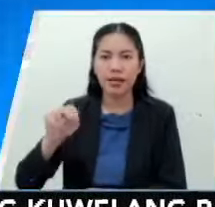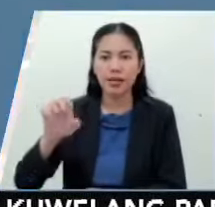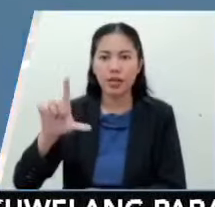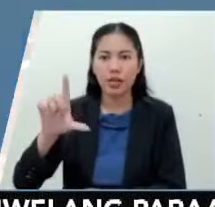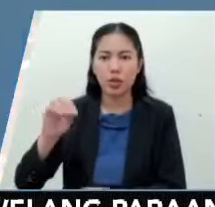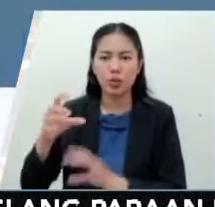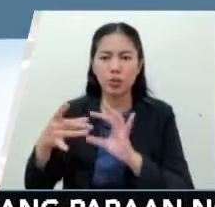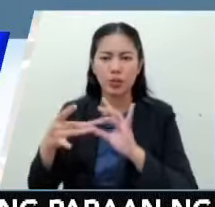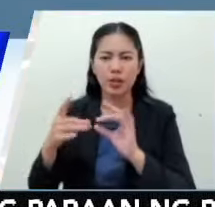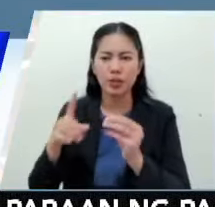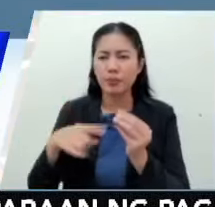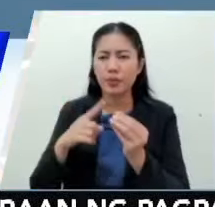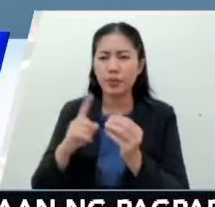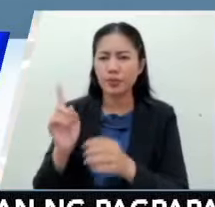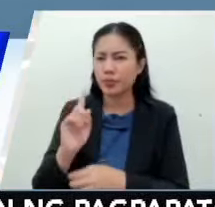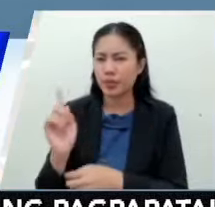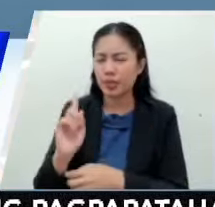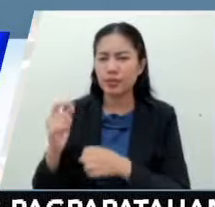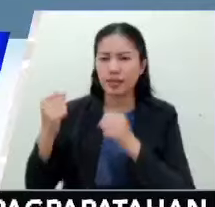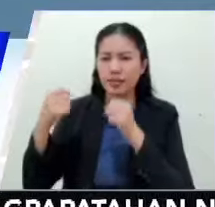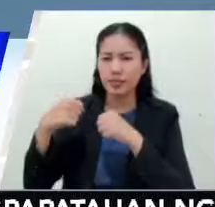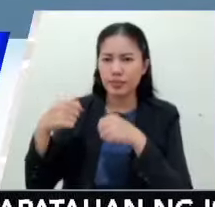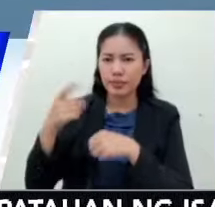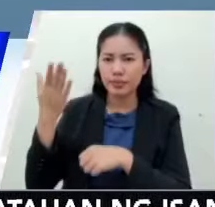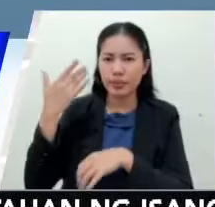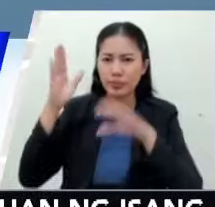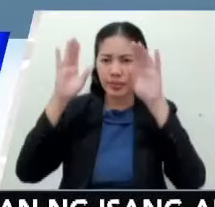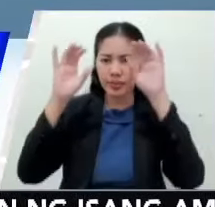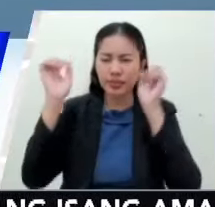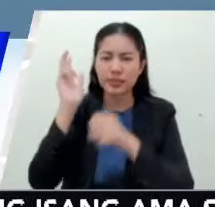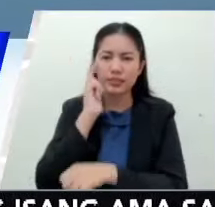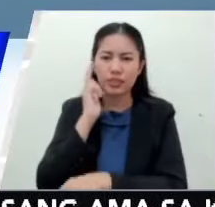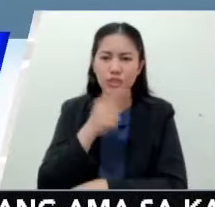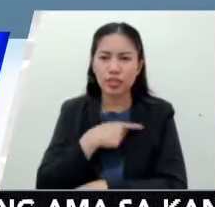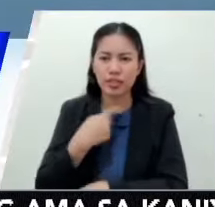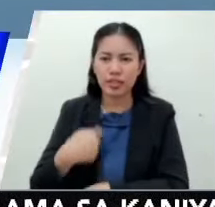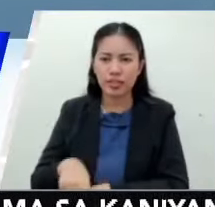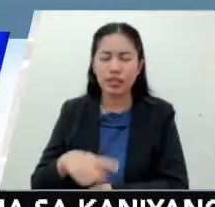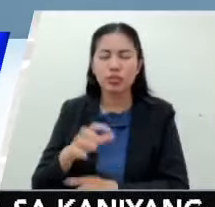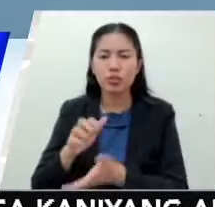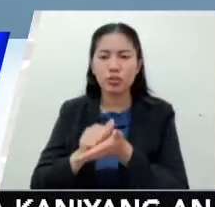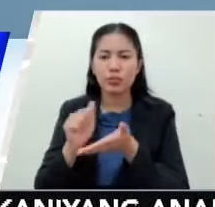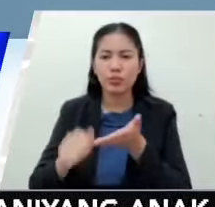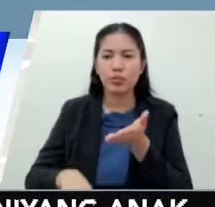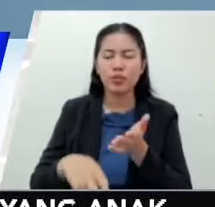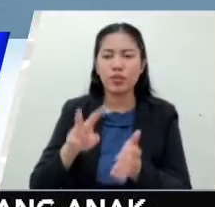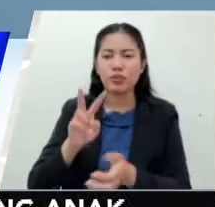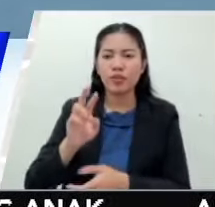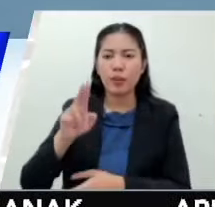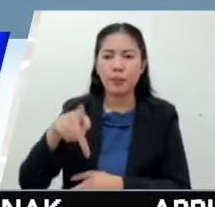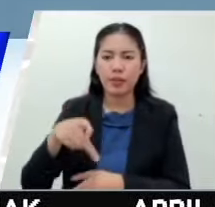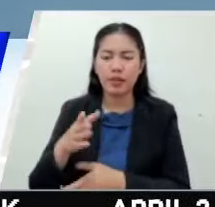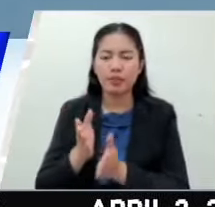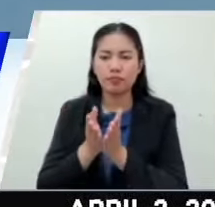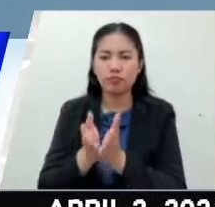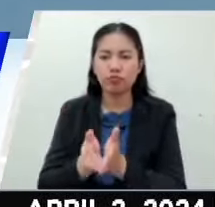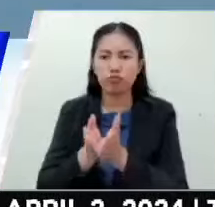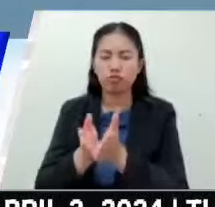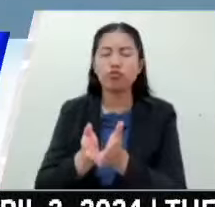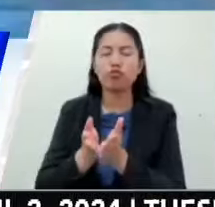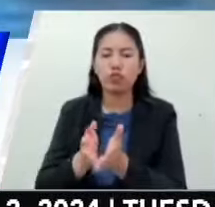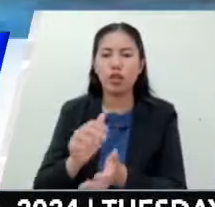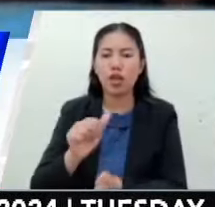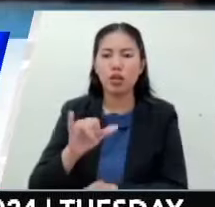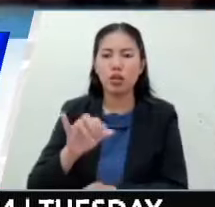gentleman's agreement ni dating Pangulong Rodrigo Duterte at China para alisin ang BRP Sierra Madre sa Ayungin Shoal. Sabi ni Roque, ang kasunduan